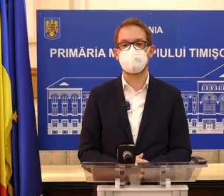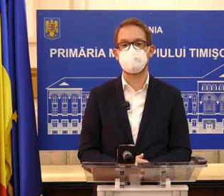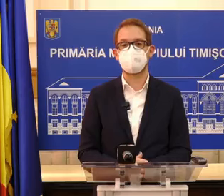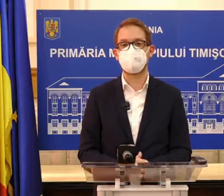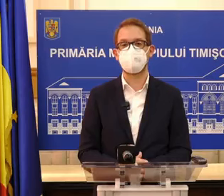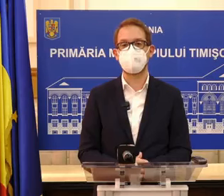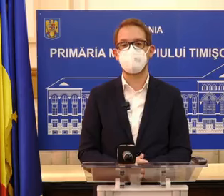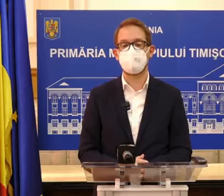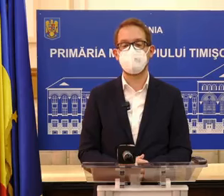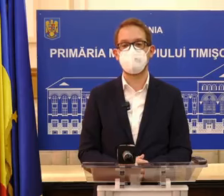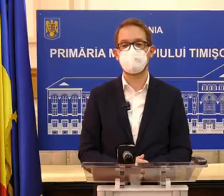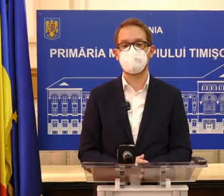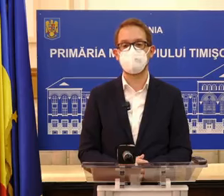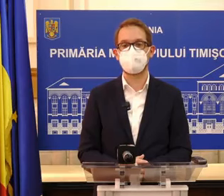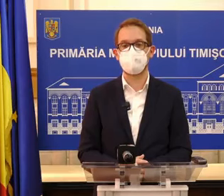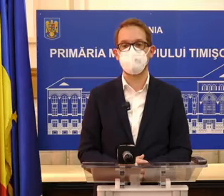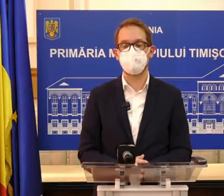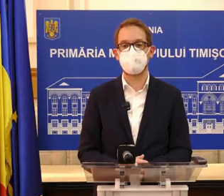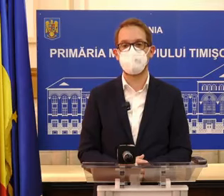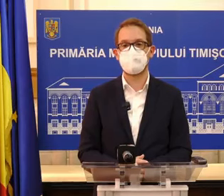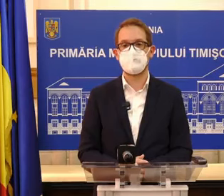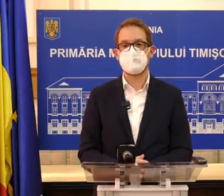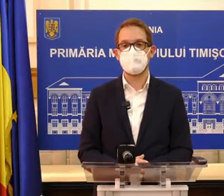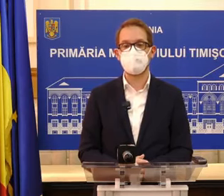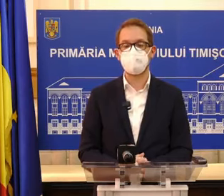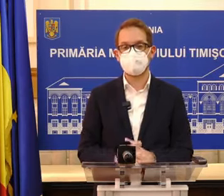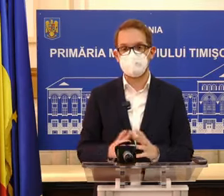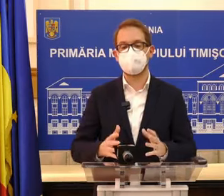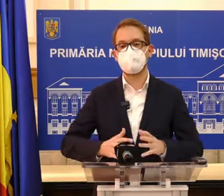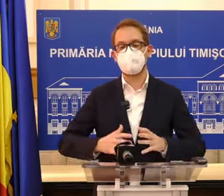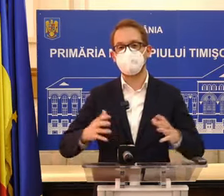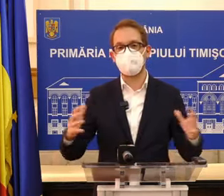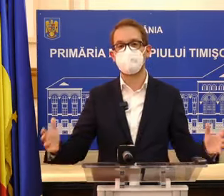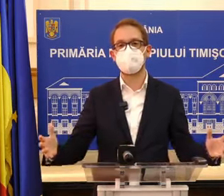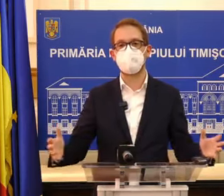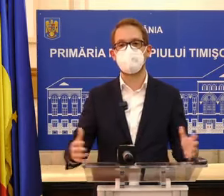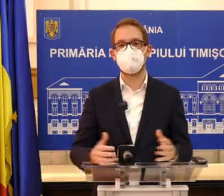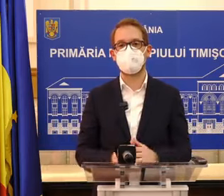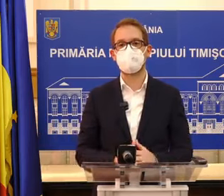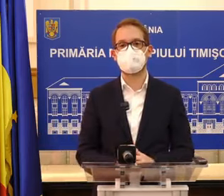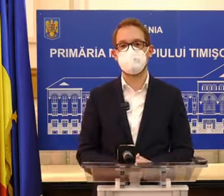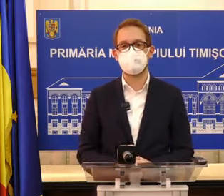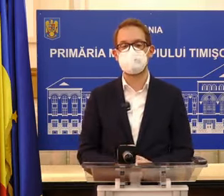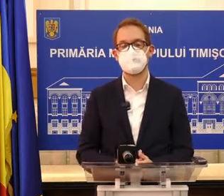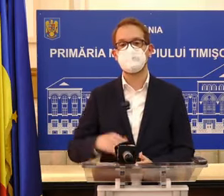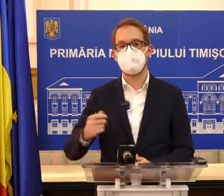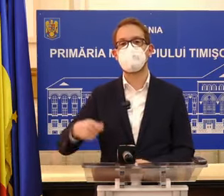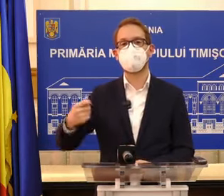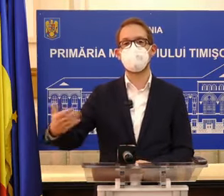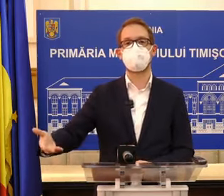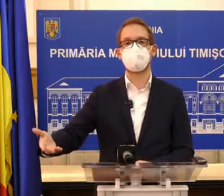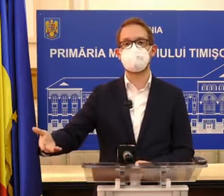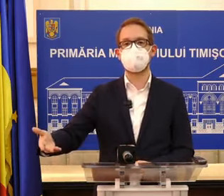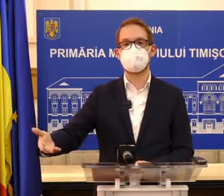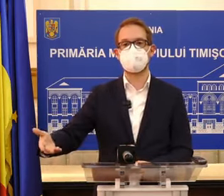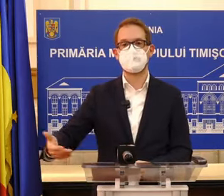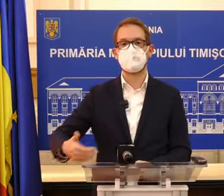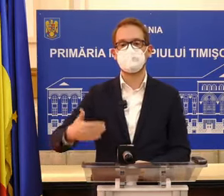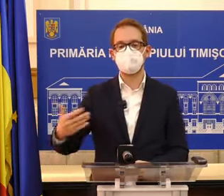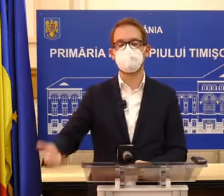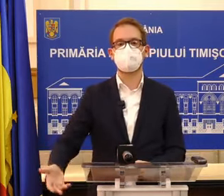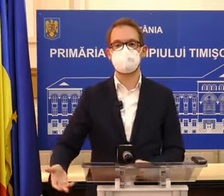revină pe un făgaș normal și într-adevăr, dacă pierdem acum prea mulți clienți, chiar dacă facem